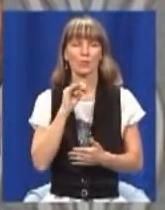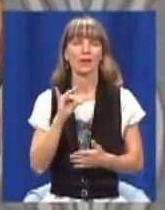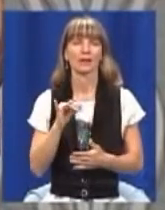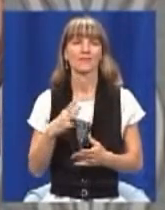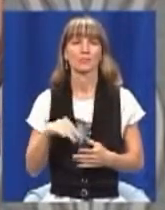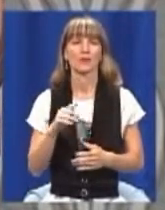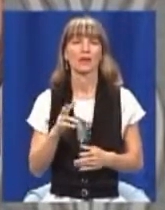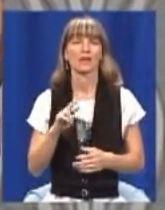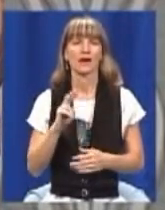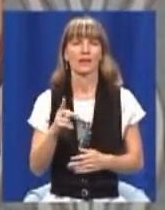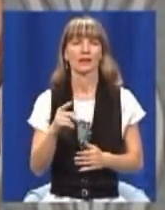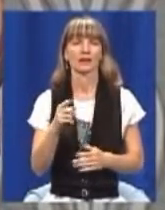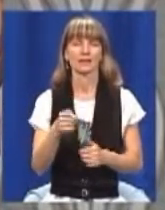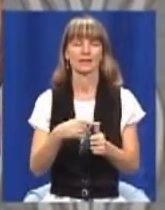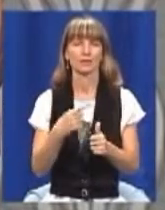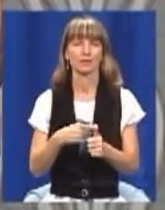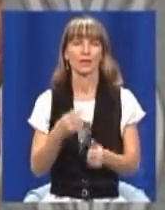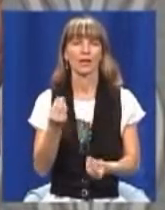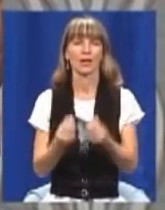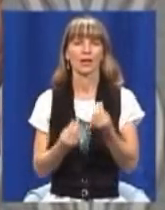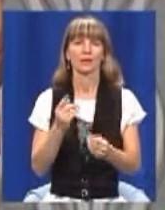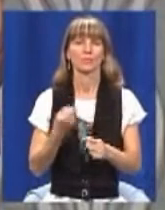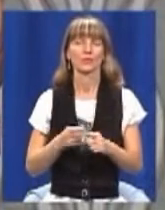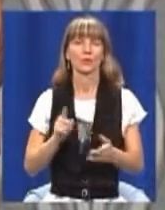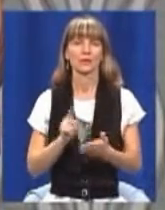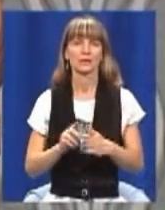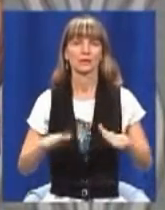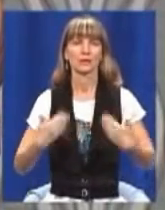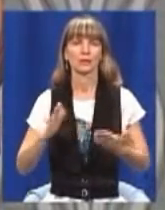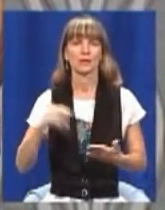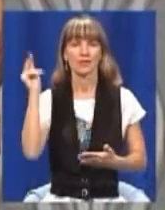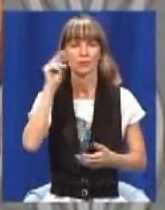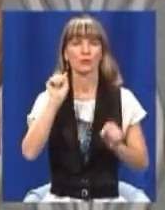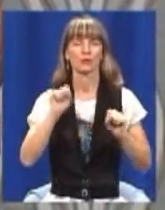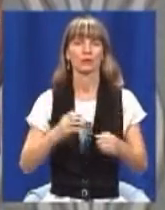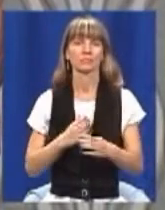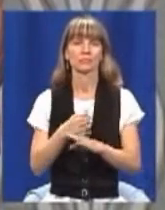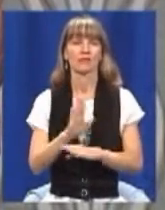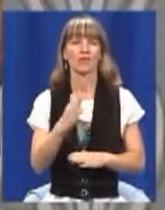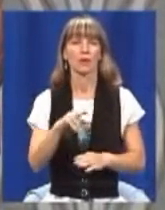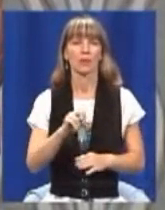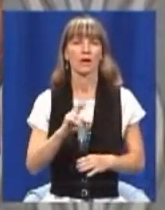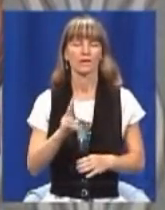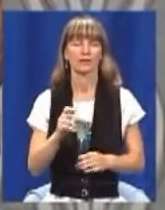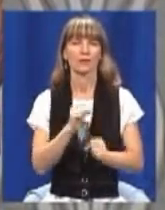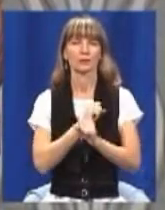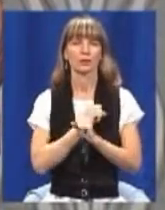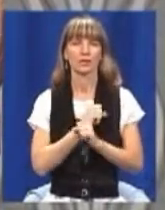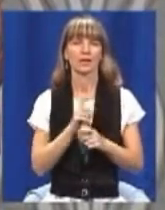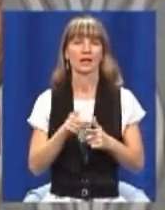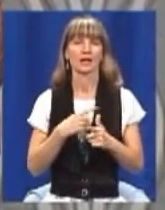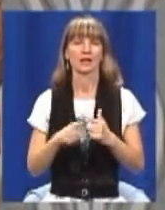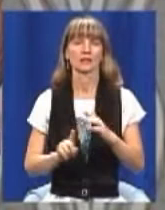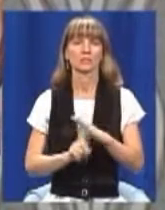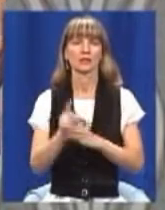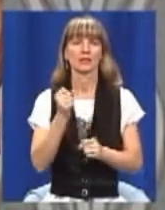там кличуть, як вони граються і тому подібне. Тому раджу вам, обов'язково після навчання можете завітати в парк, відпочити, або навпаки, спочатку